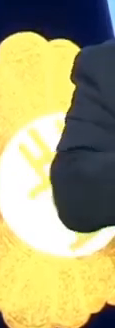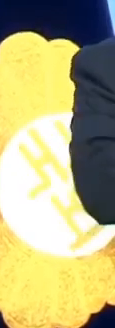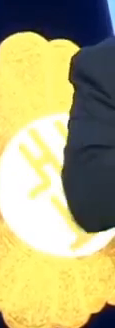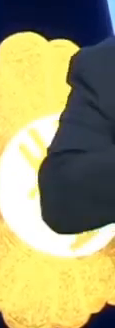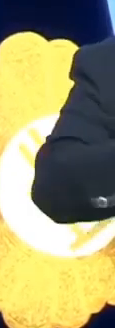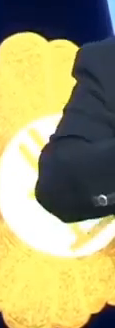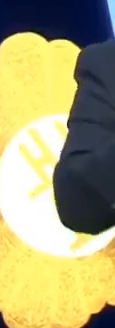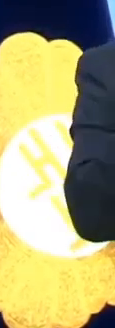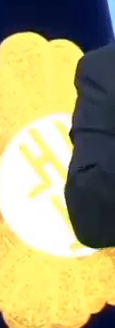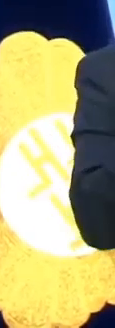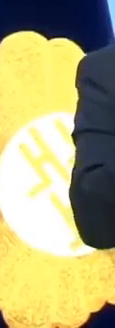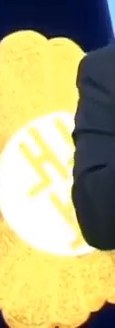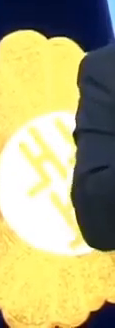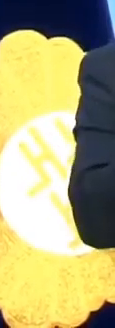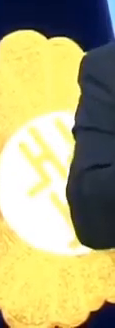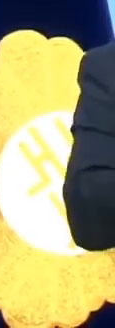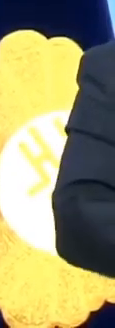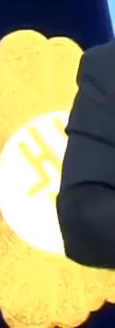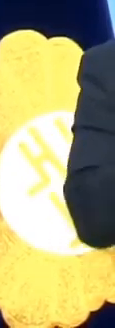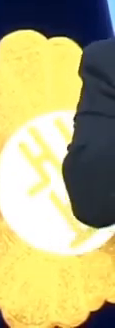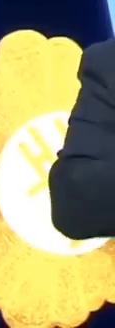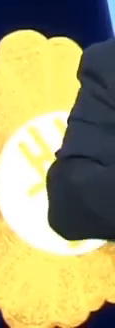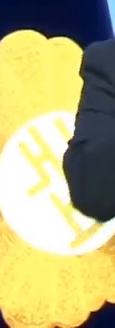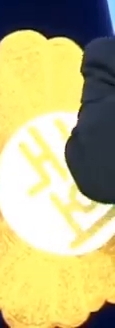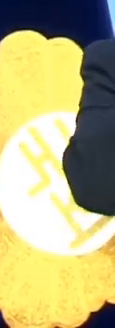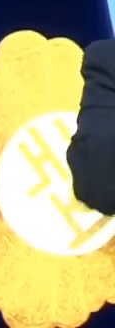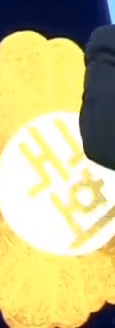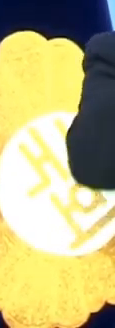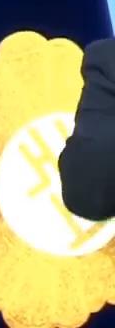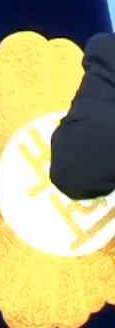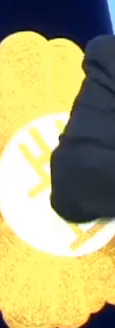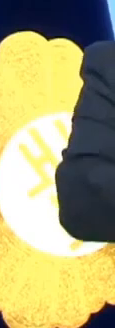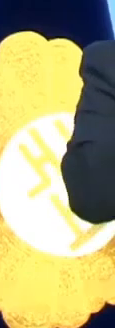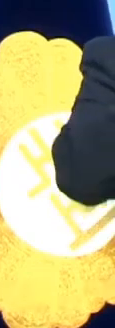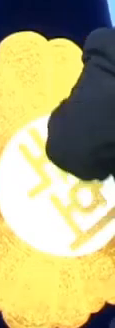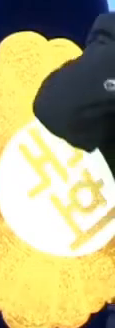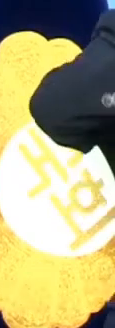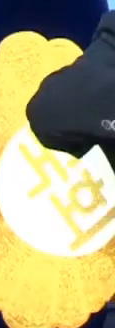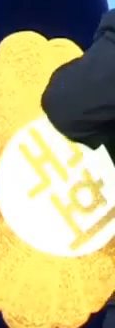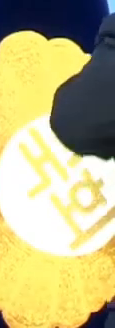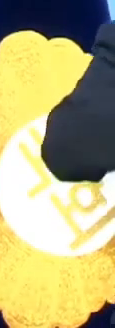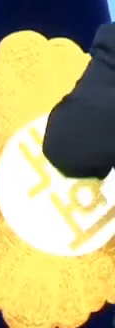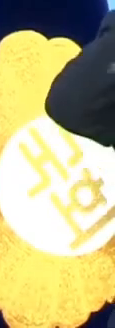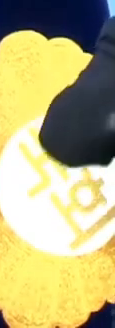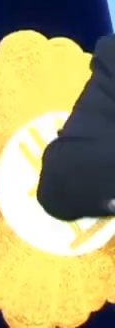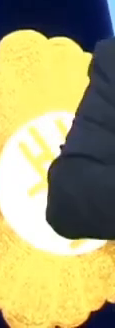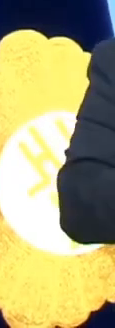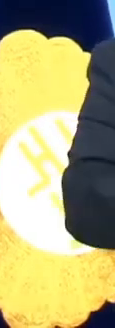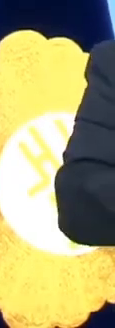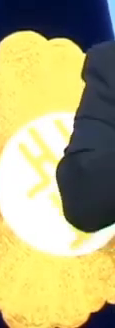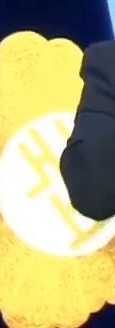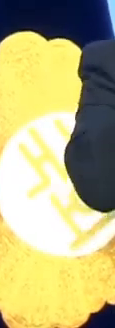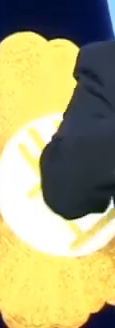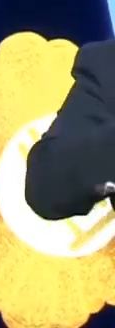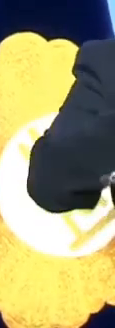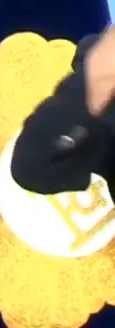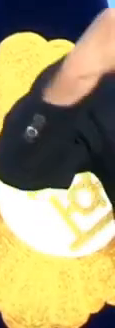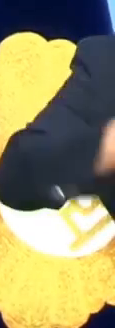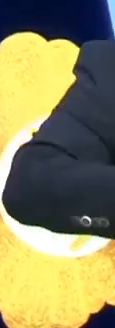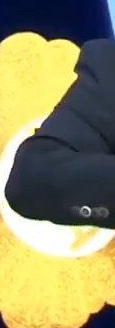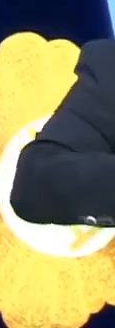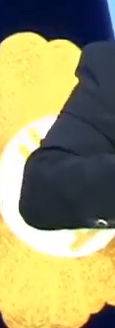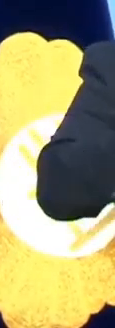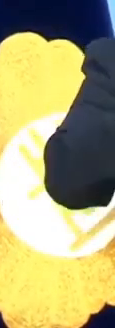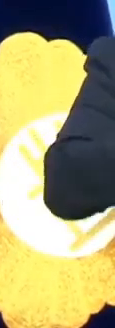134호 를 발간하는 되요 최근에 사회적으로 문제가 되고 있는 소년 범죄 처벌 과 관련하여 독일 프랑스 이쁜 를